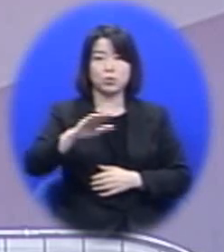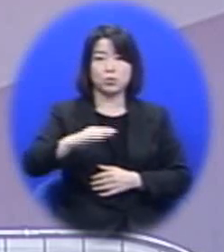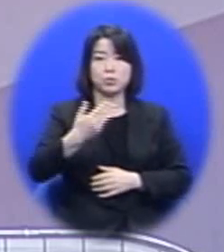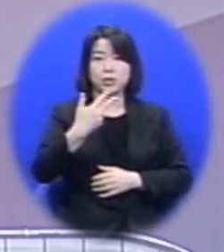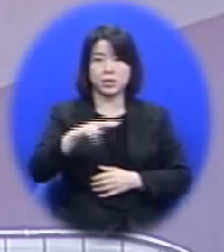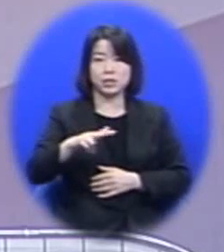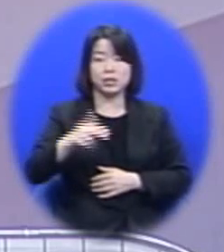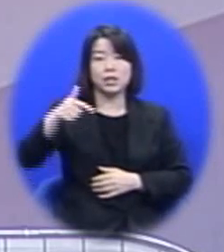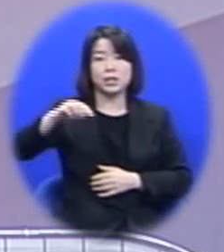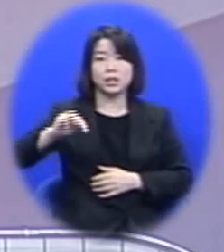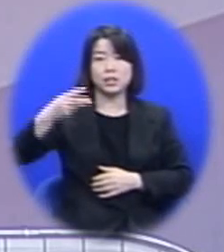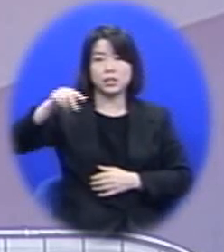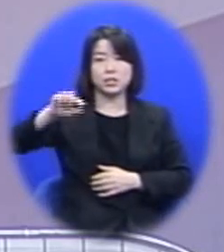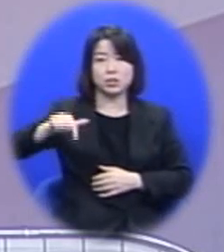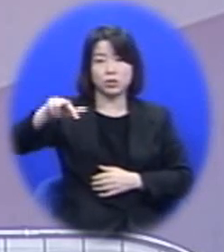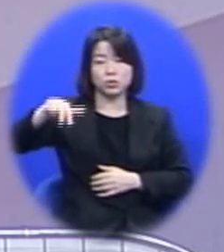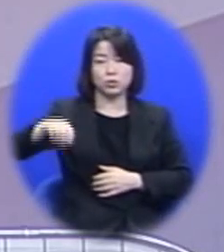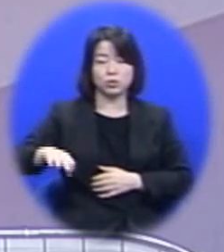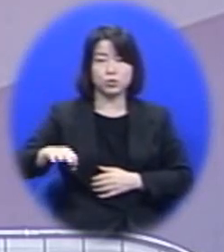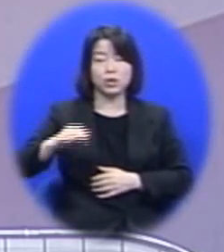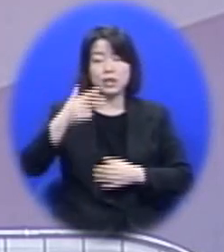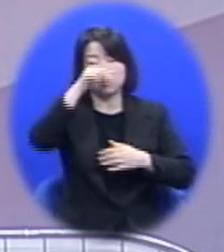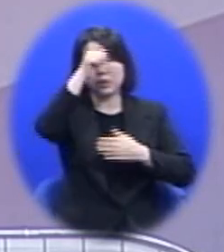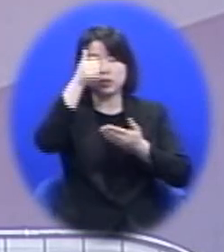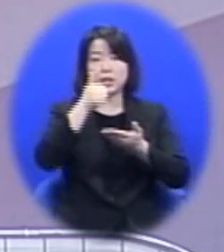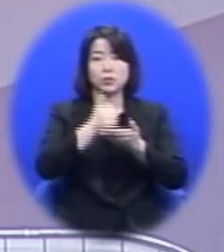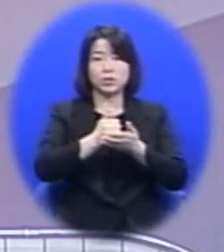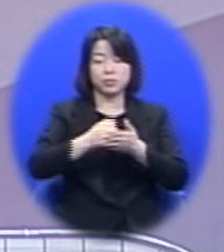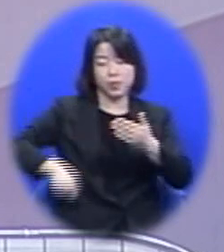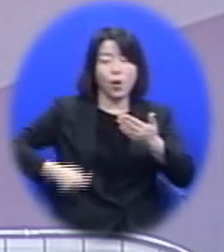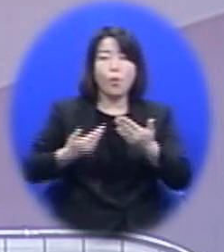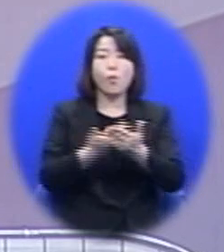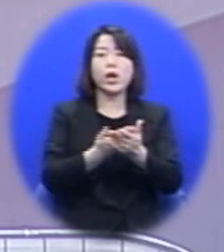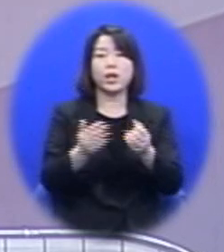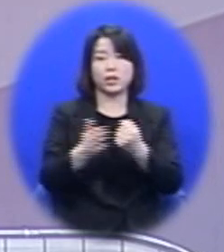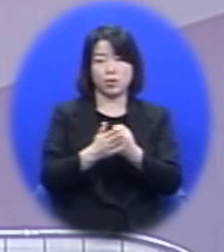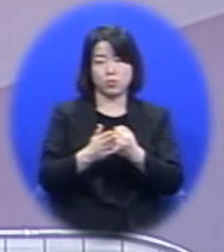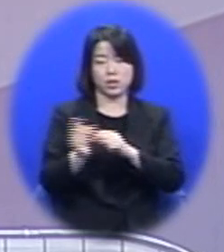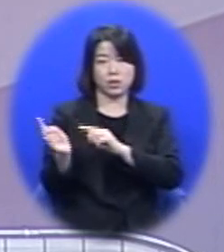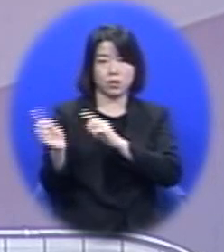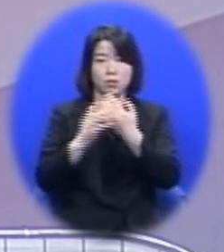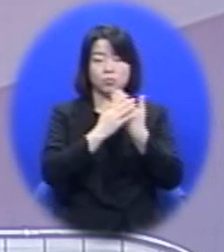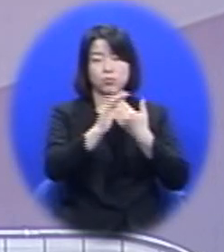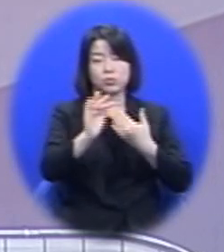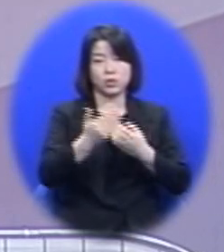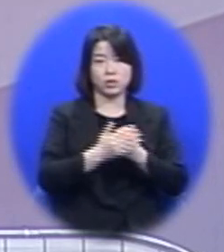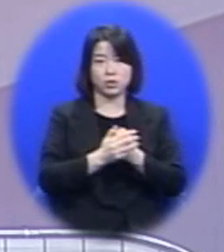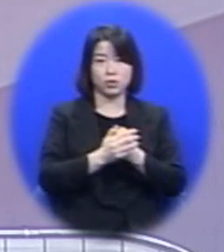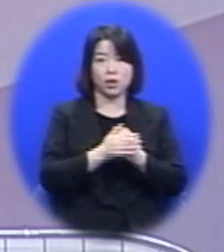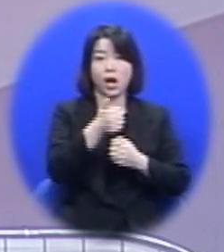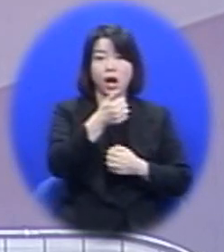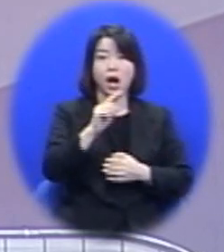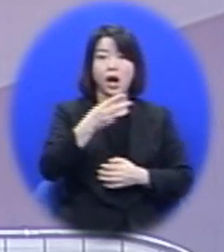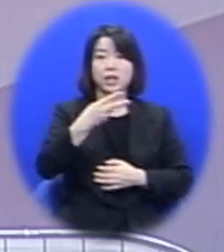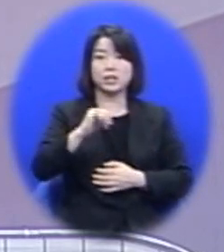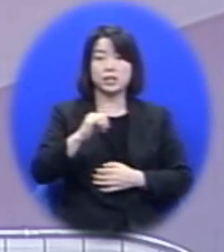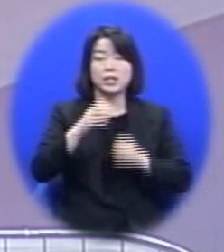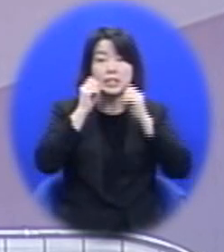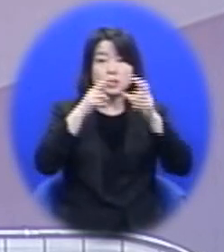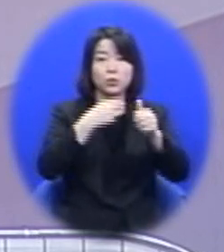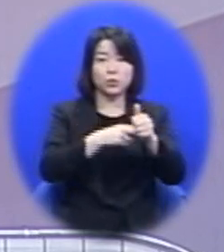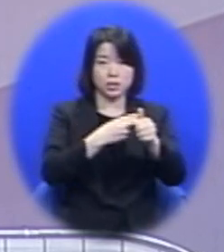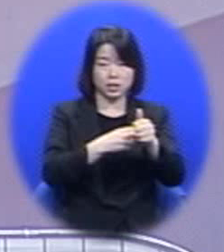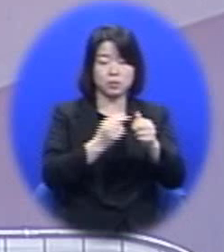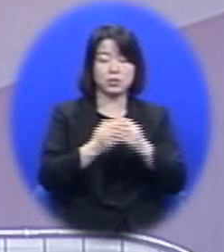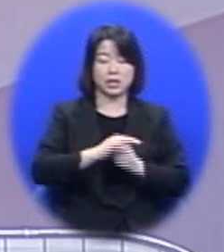인하여 시작이 되었다고들 합니다. 하디 선교사님이 무슨 회개를 했지요? 그는